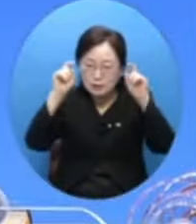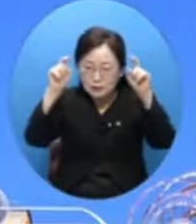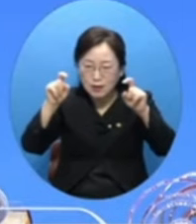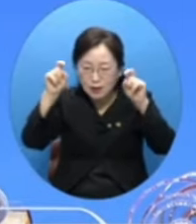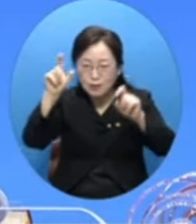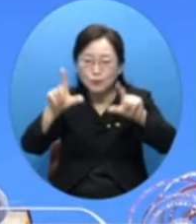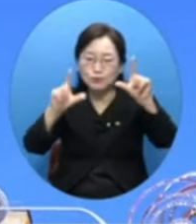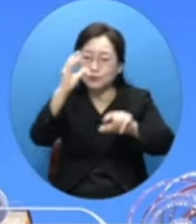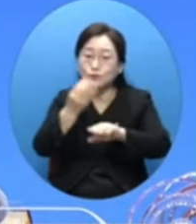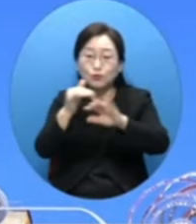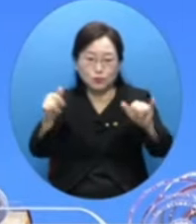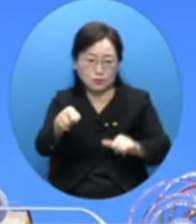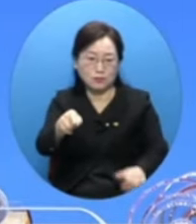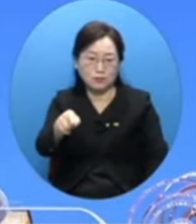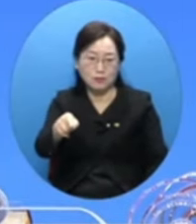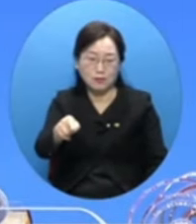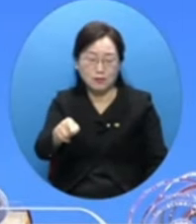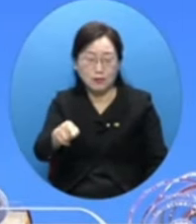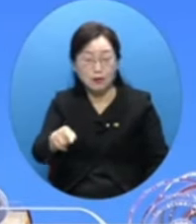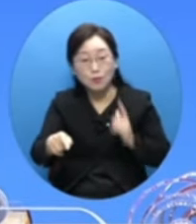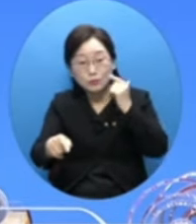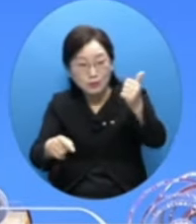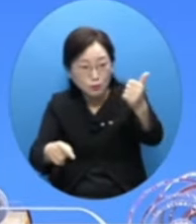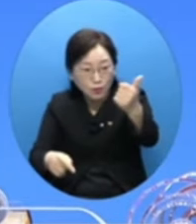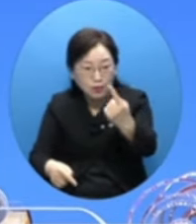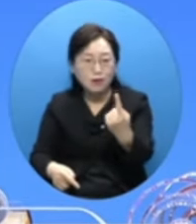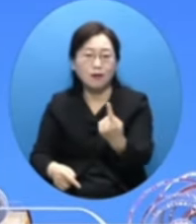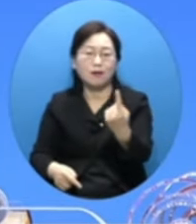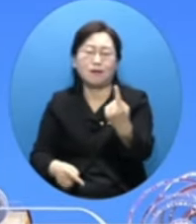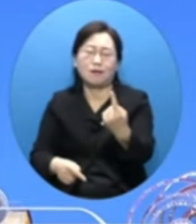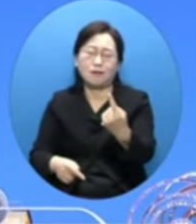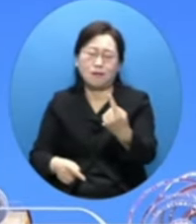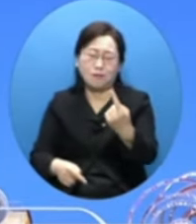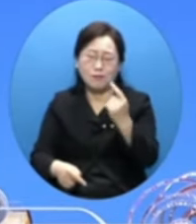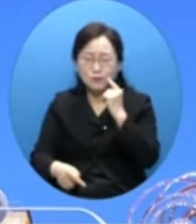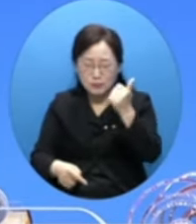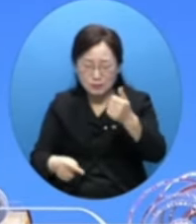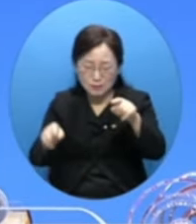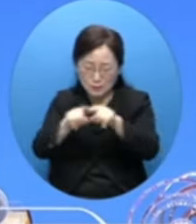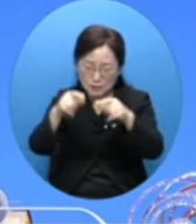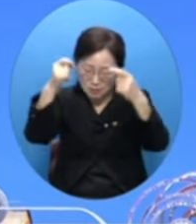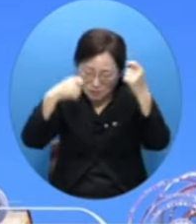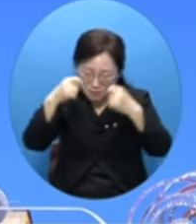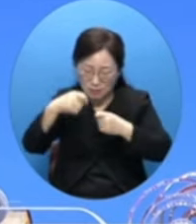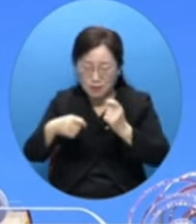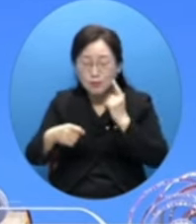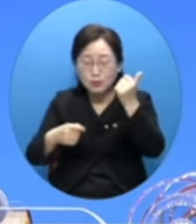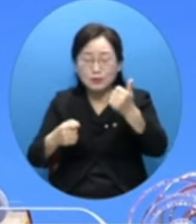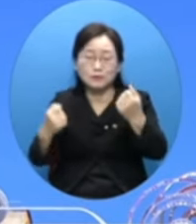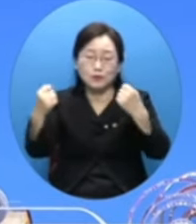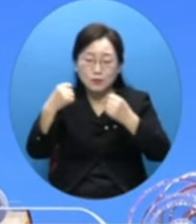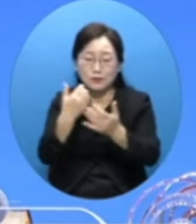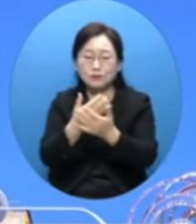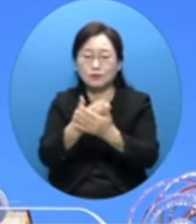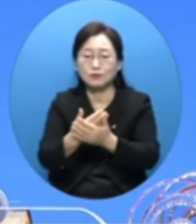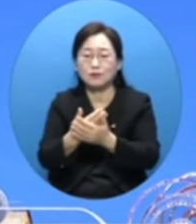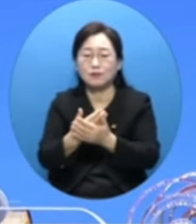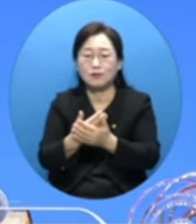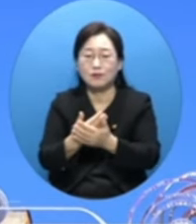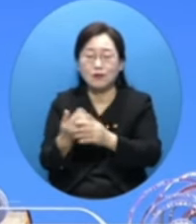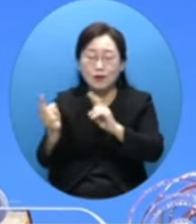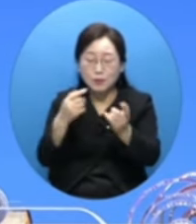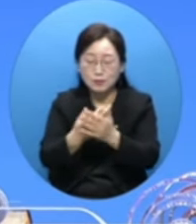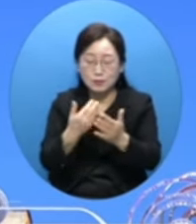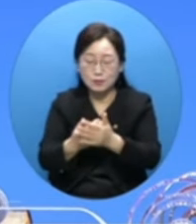보고 성도님들이 목사님 오시면 목사님 부둥이 안고 같이 울었습니다. 우리 목사님 건강 주세요. 건강 주세요. 이 몸으로